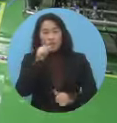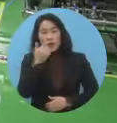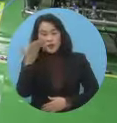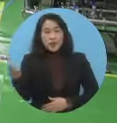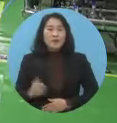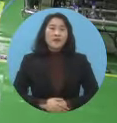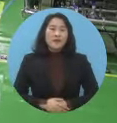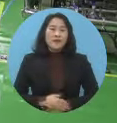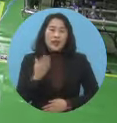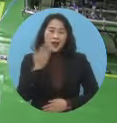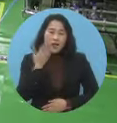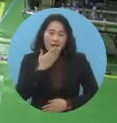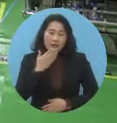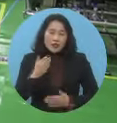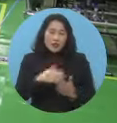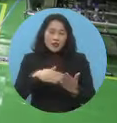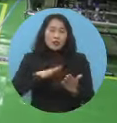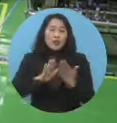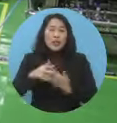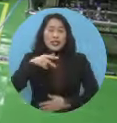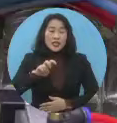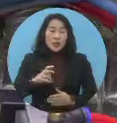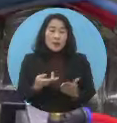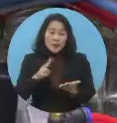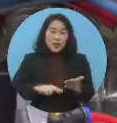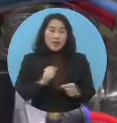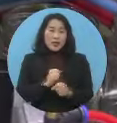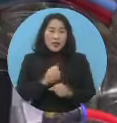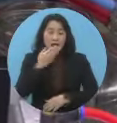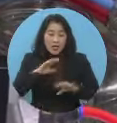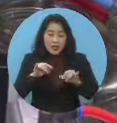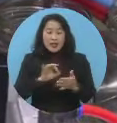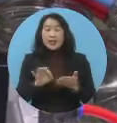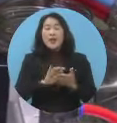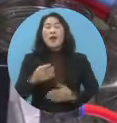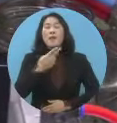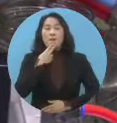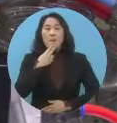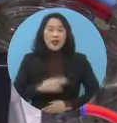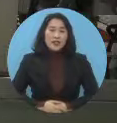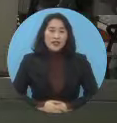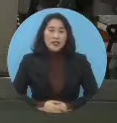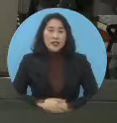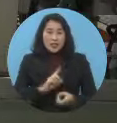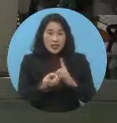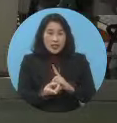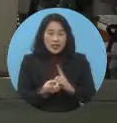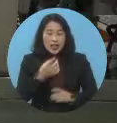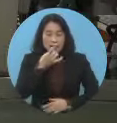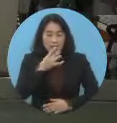과 이제 만들기 가 한창입니다 보통 설탕을 었지만 이곳은 설탕을 쓰지 않습니다 설탕대신